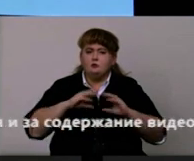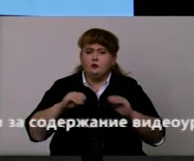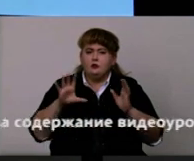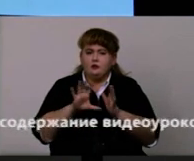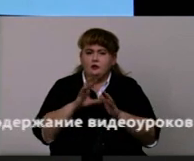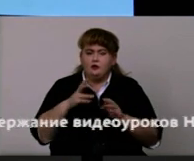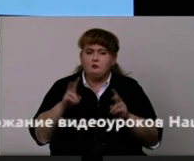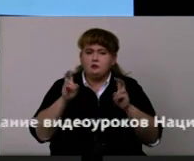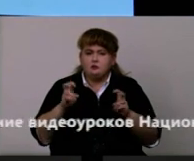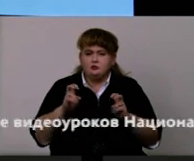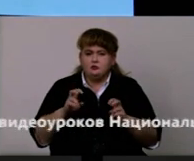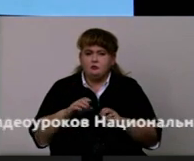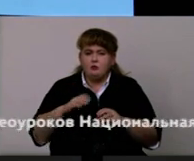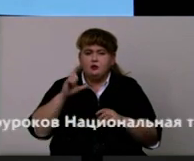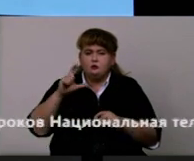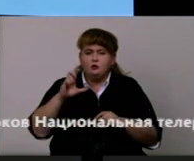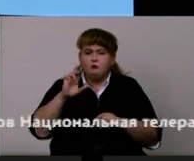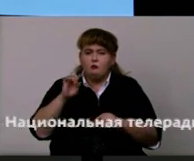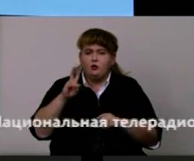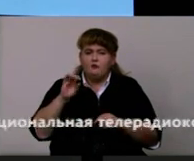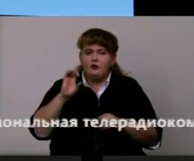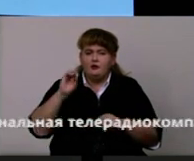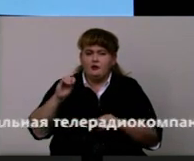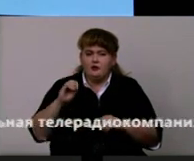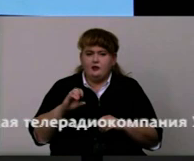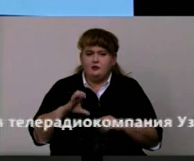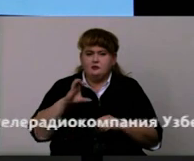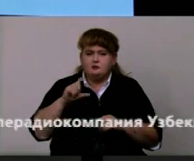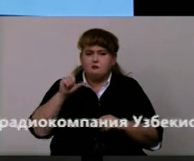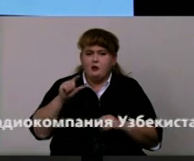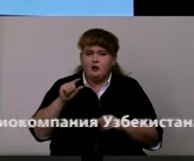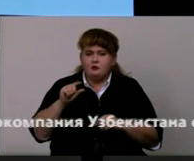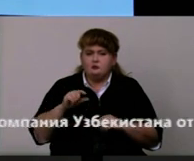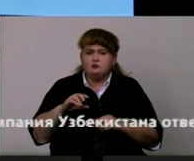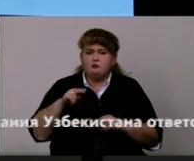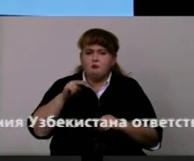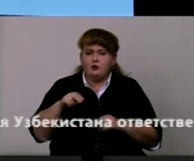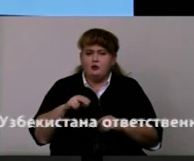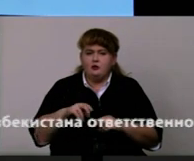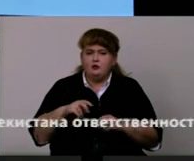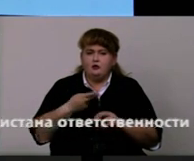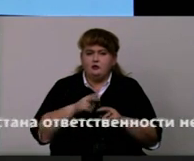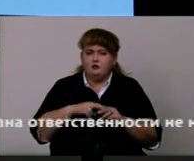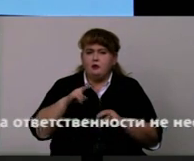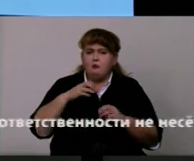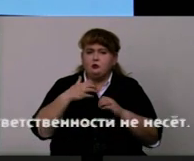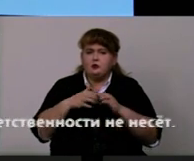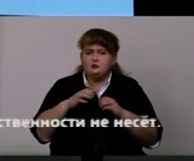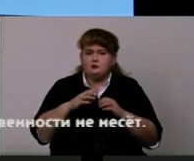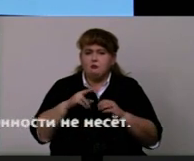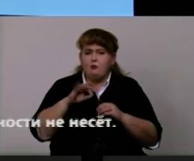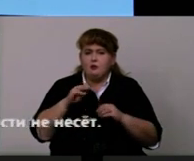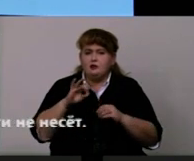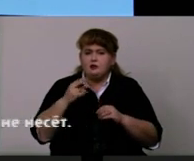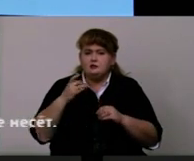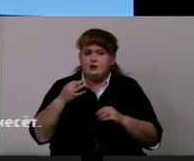узнали, обозначается большой буквой Е с маленьким индексом P, что означает потенциальная. Потенциальную